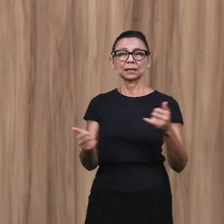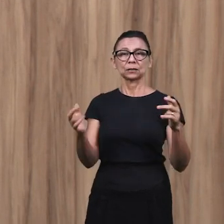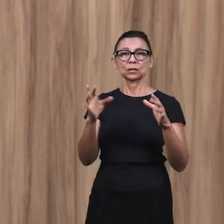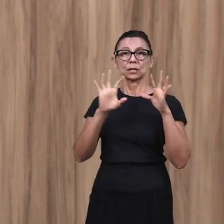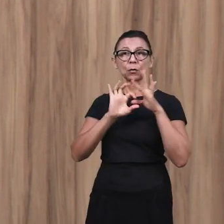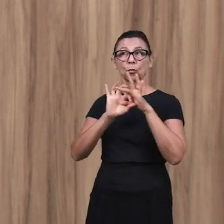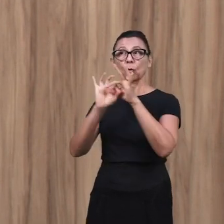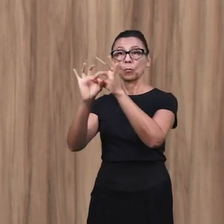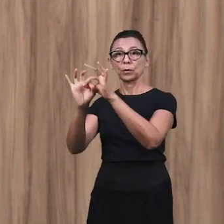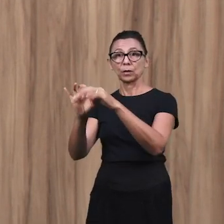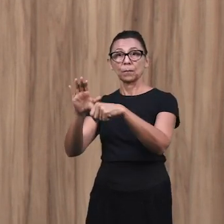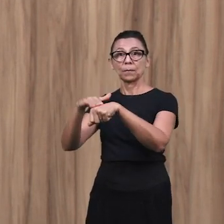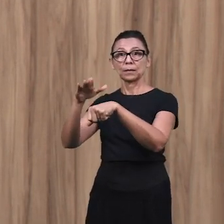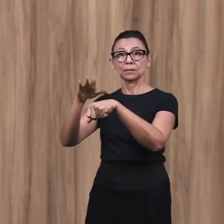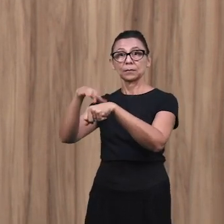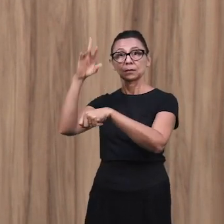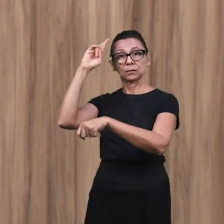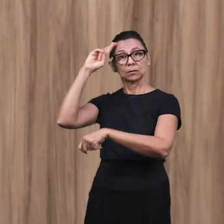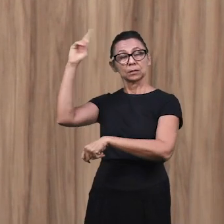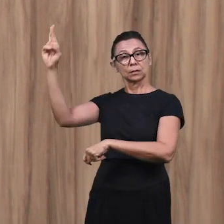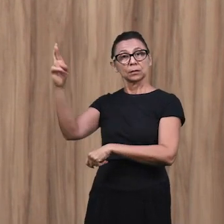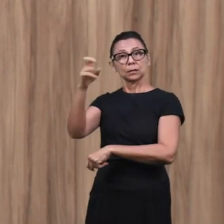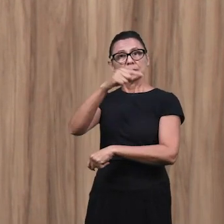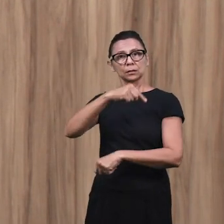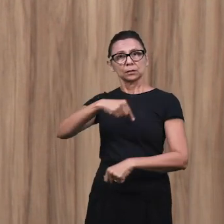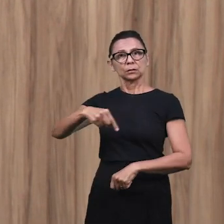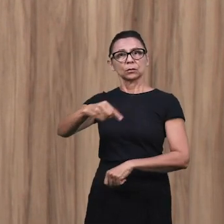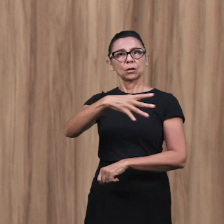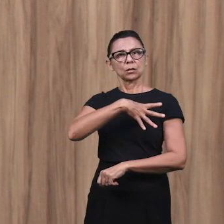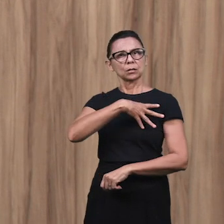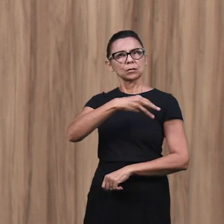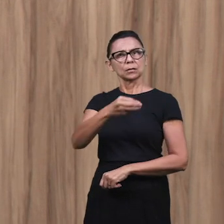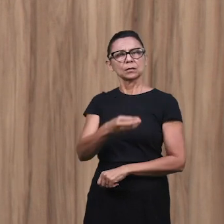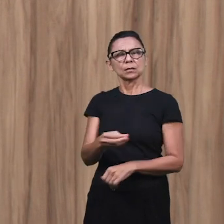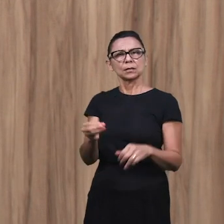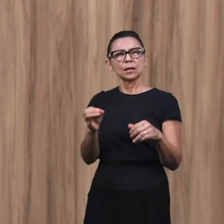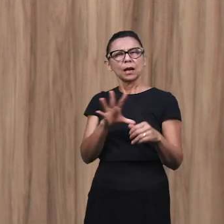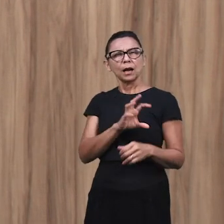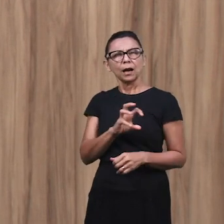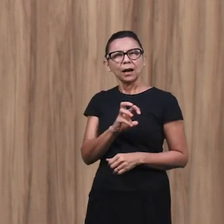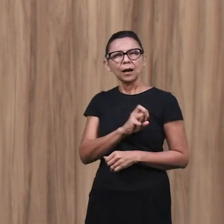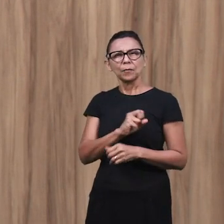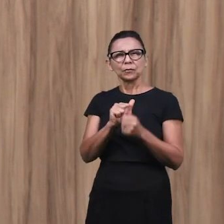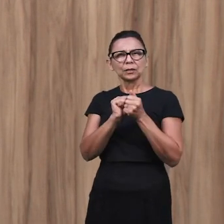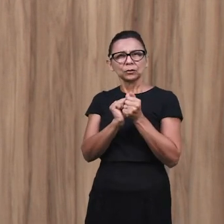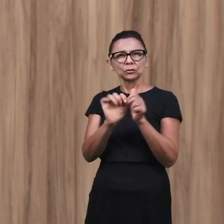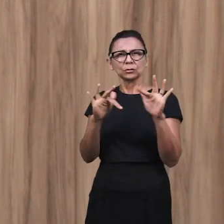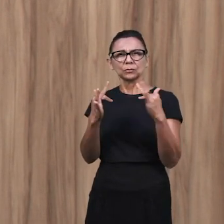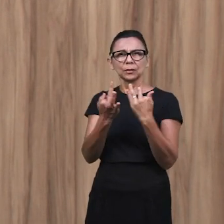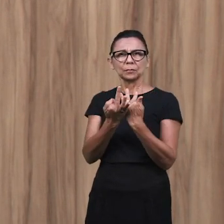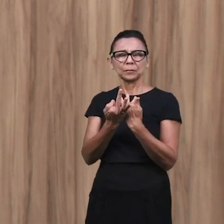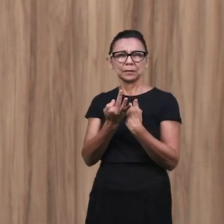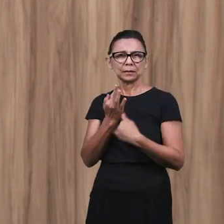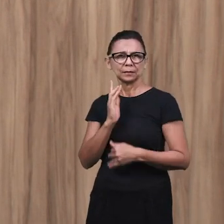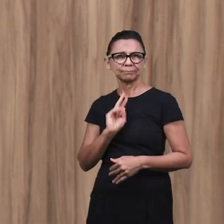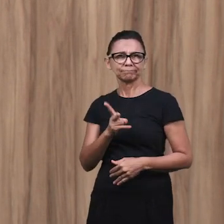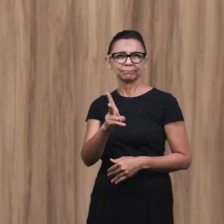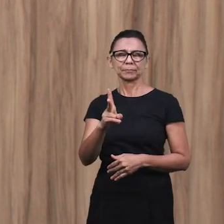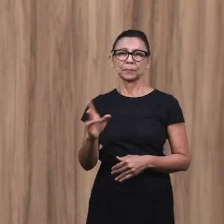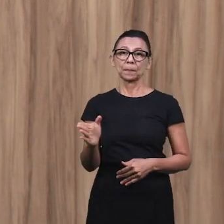Seigneur, et que nos enfants aiment être à notre côté pour toute la vie. Nous avons enregistré aussi